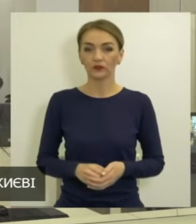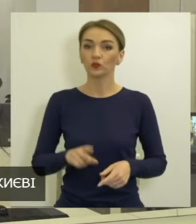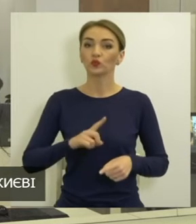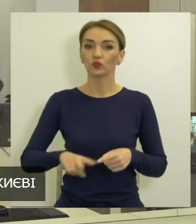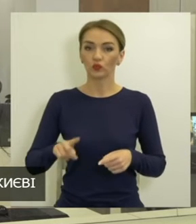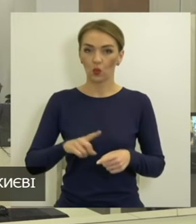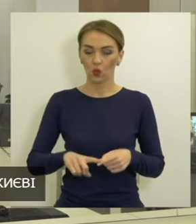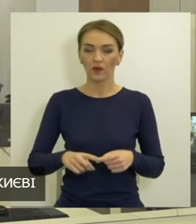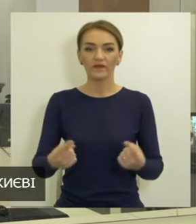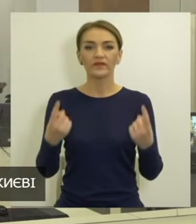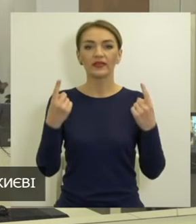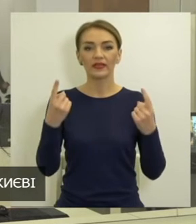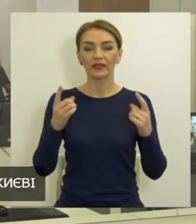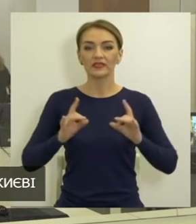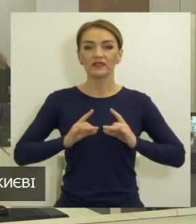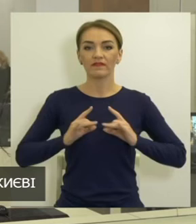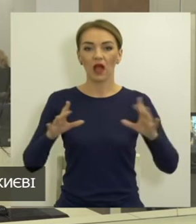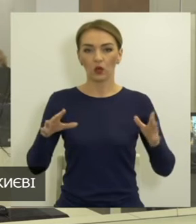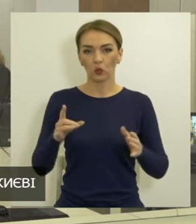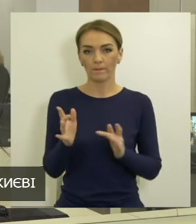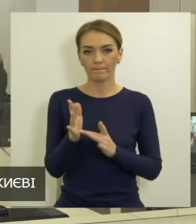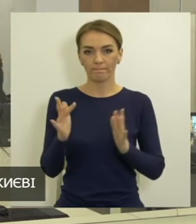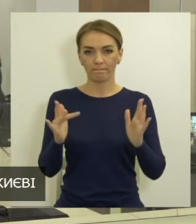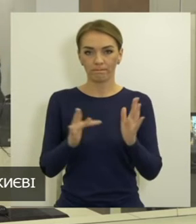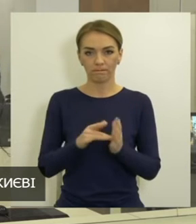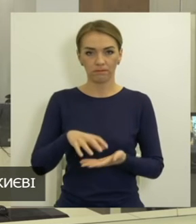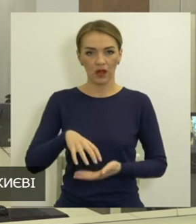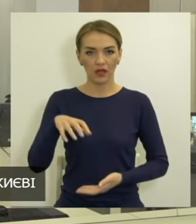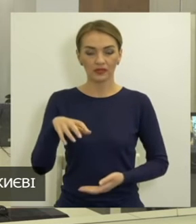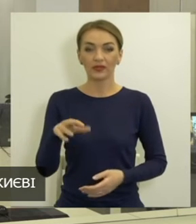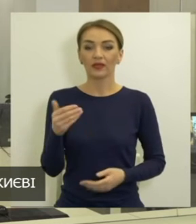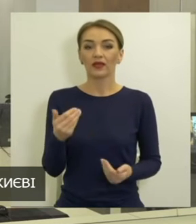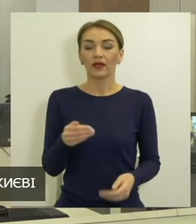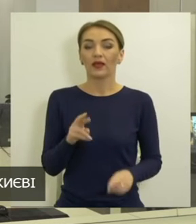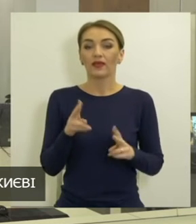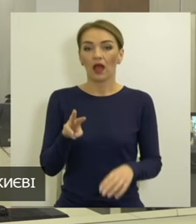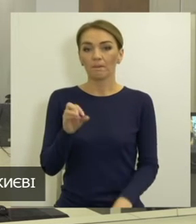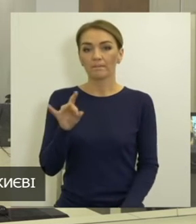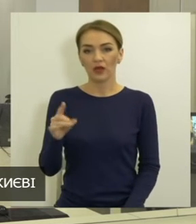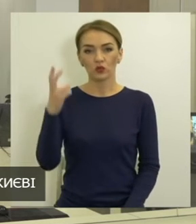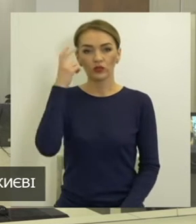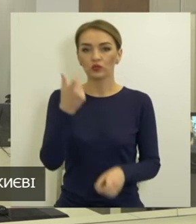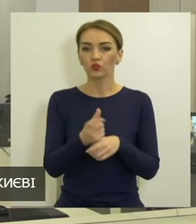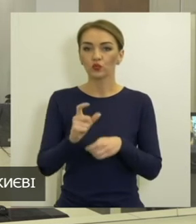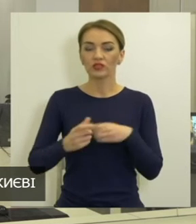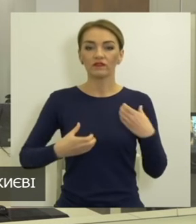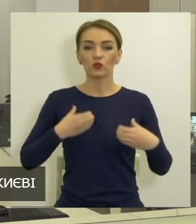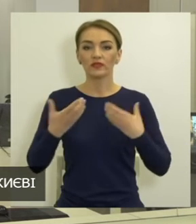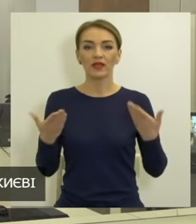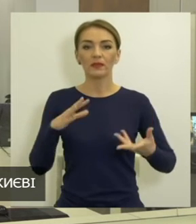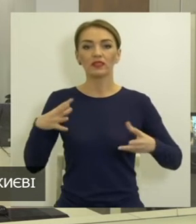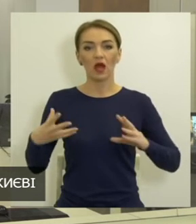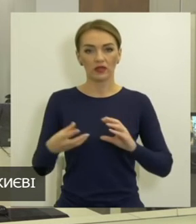скоро велике свято Пасхи. Як мер столиці, я дуже хвилююсь, за якими наслідками